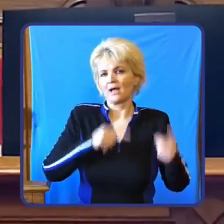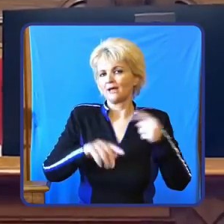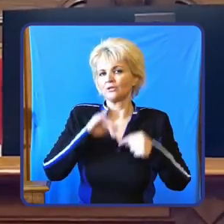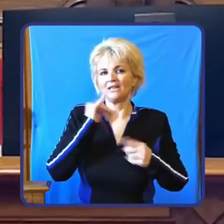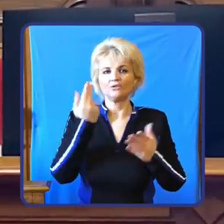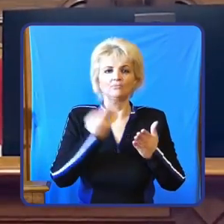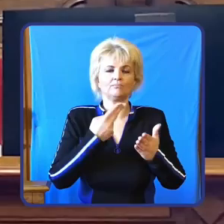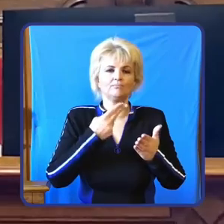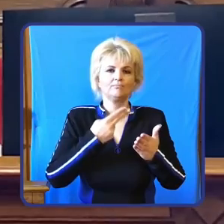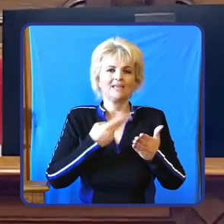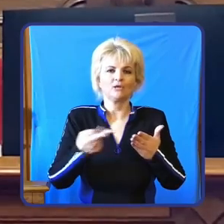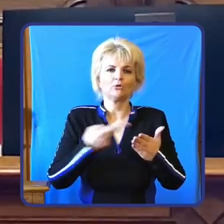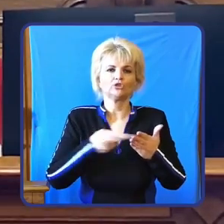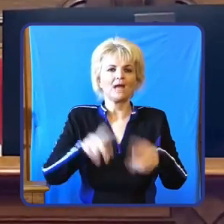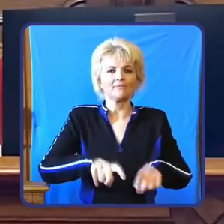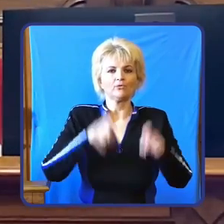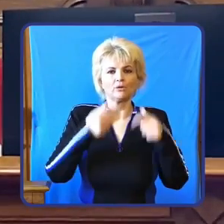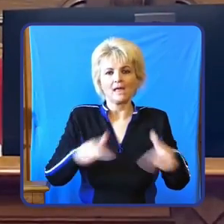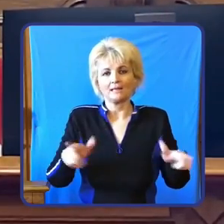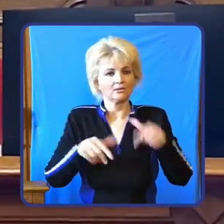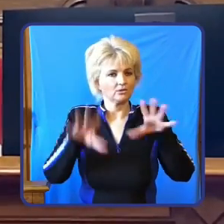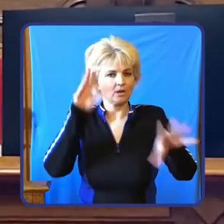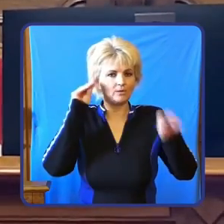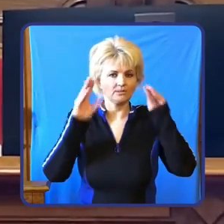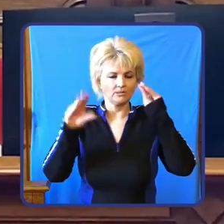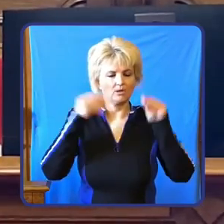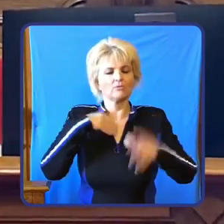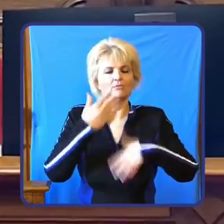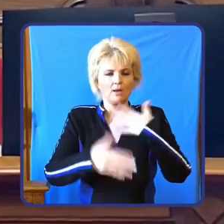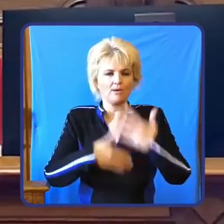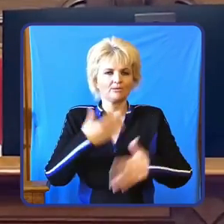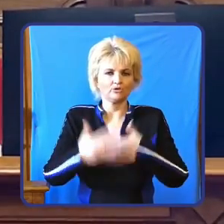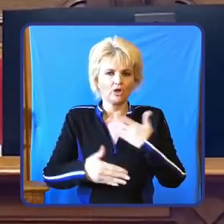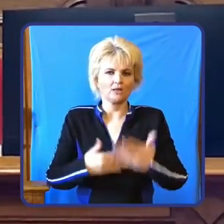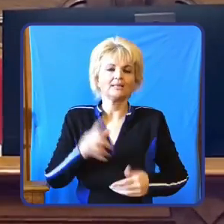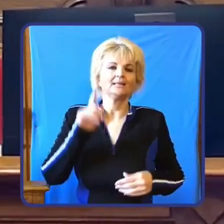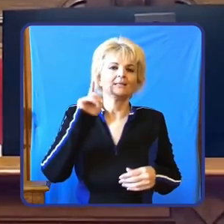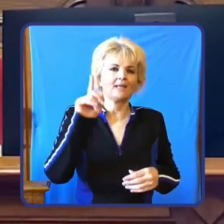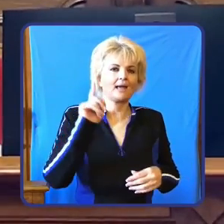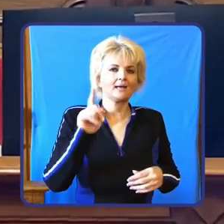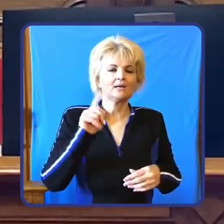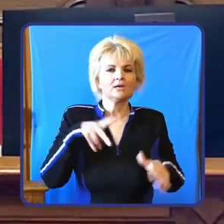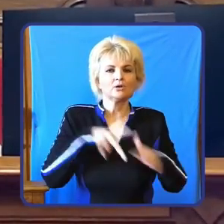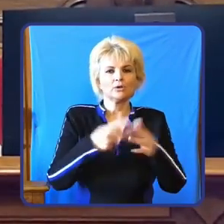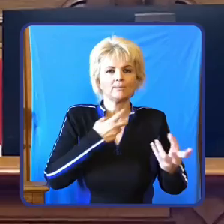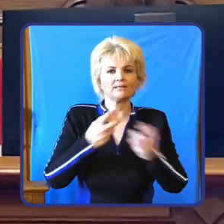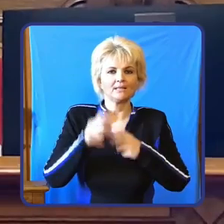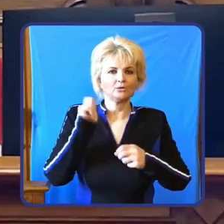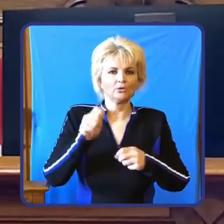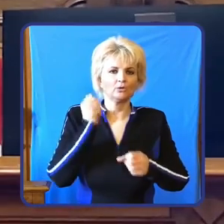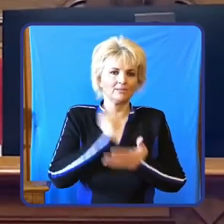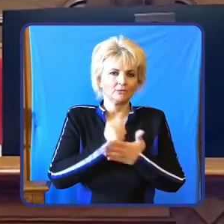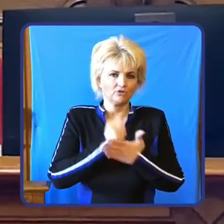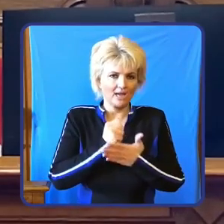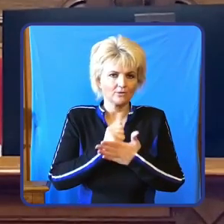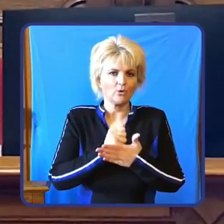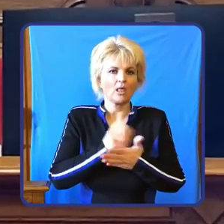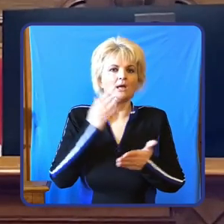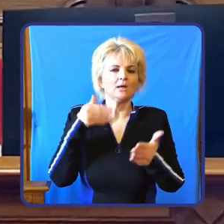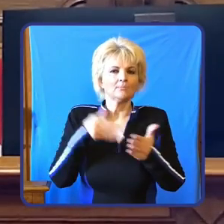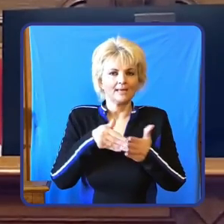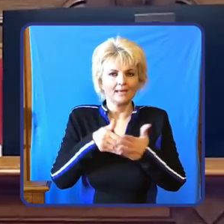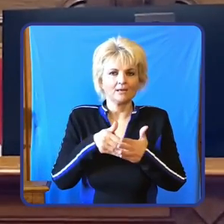meg a bíróságoknak a függetlensége, ezt tapasztaljuk sajnos időről időre. De a közbeszerzési döntőbizottságról még